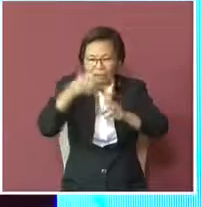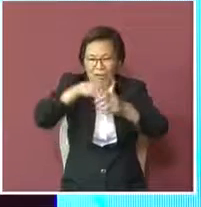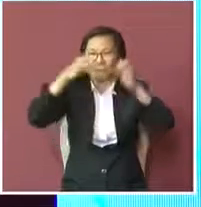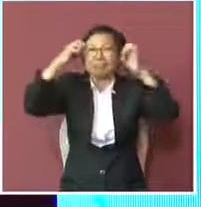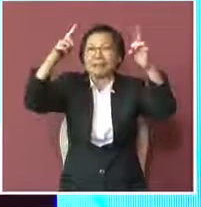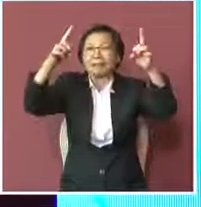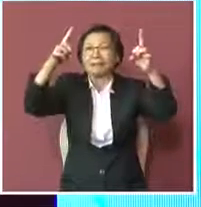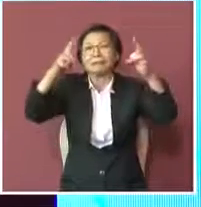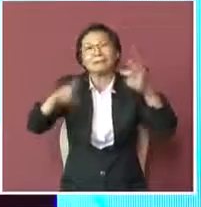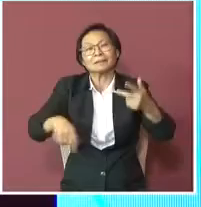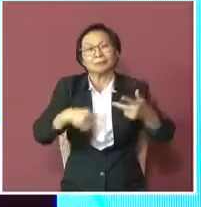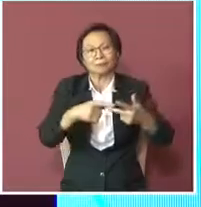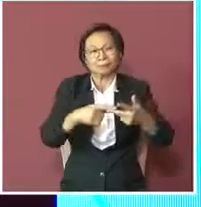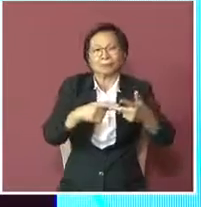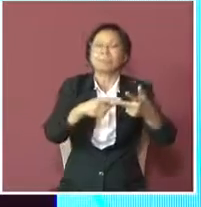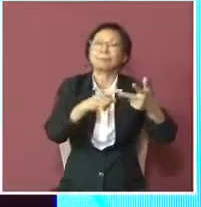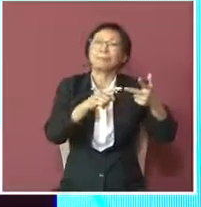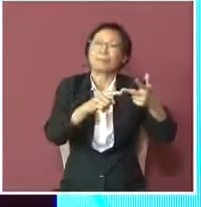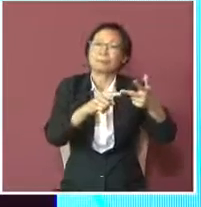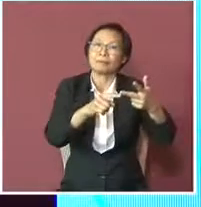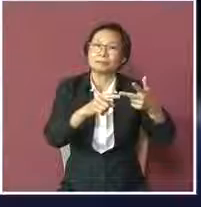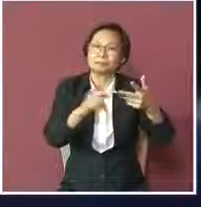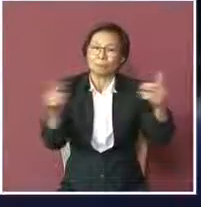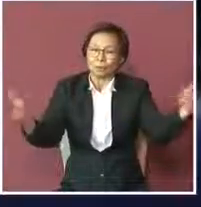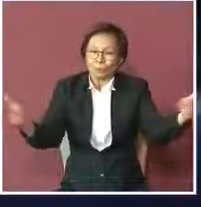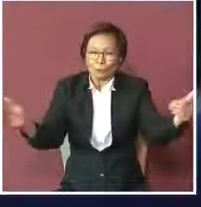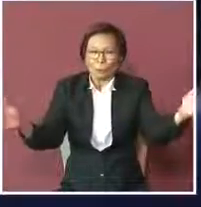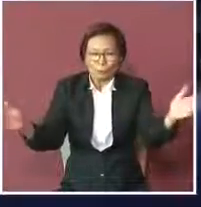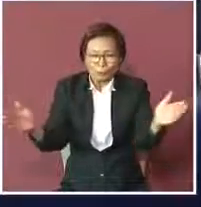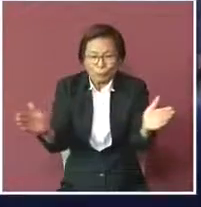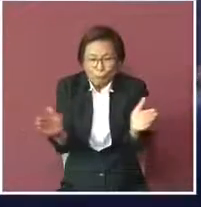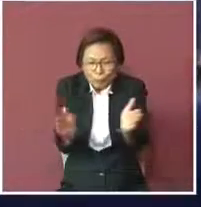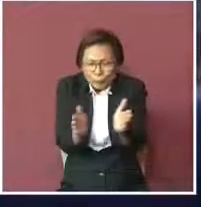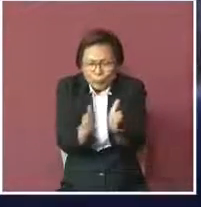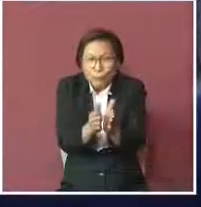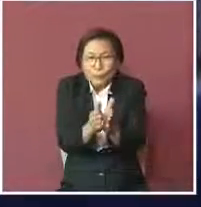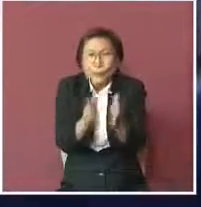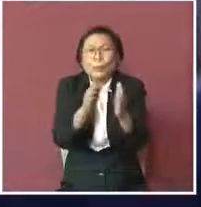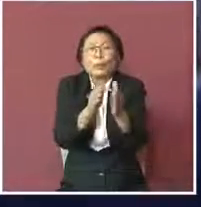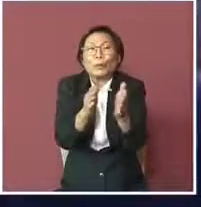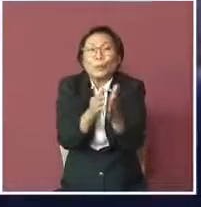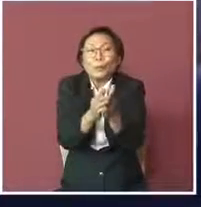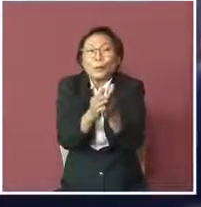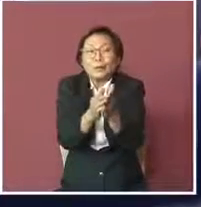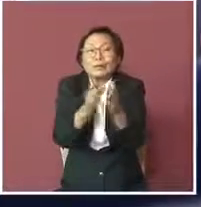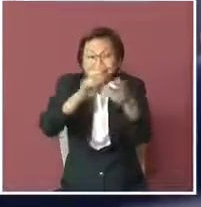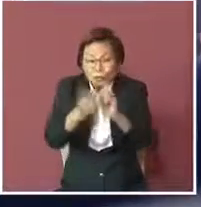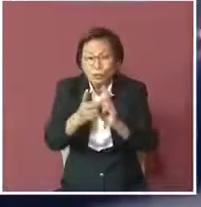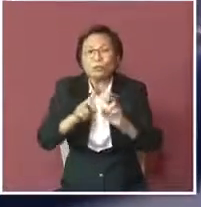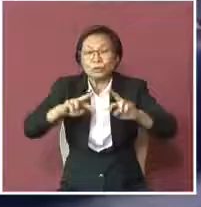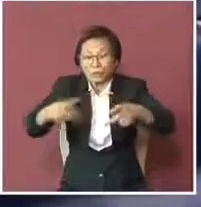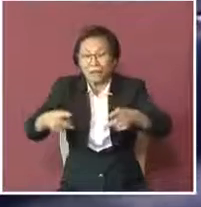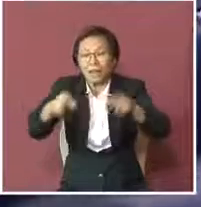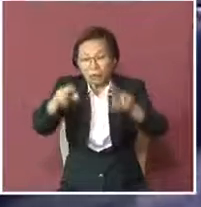pendidikan Hai dan ketiga merapatkan jurang digital untuk melahirkan warga negara